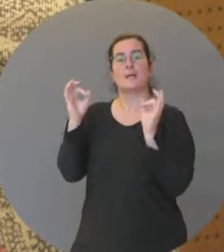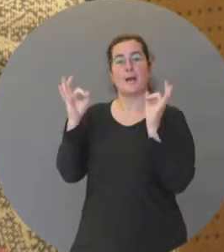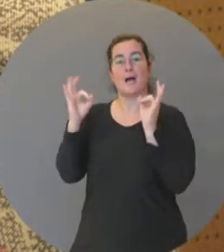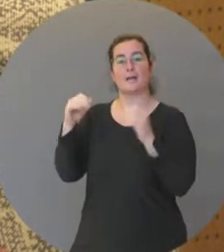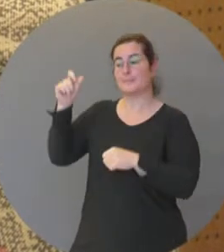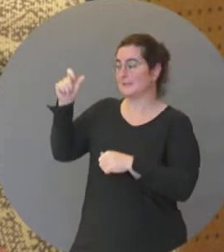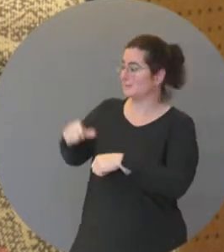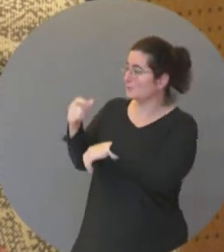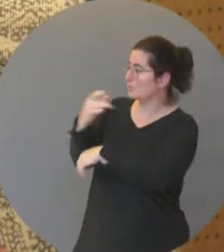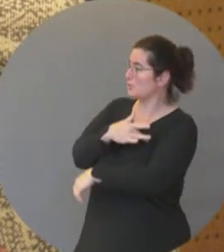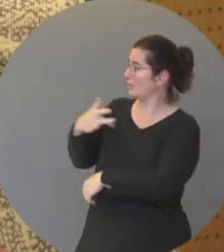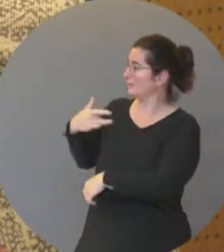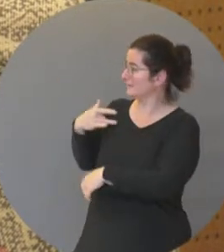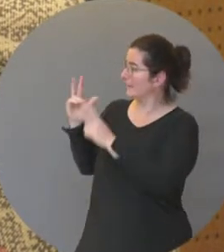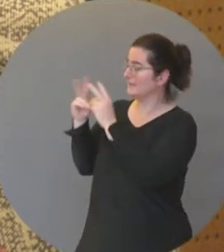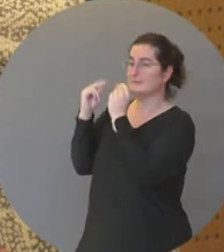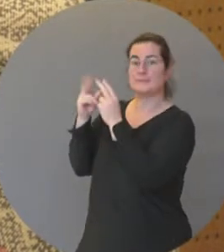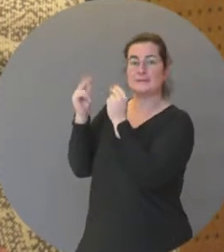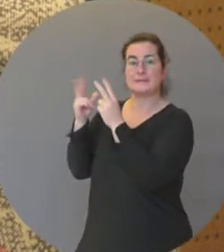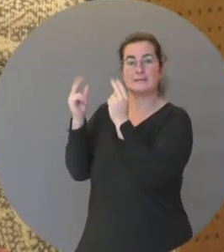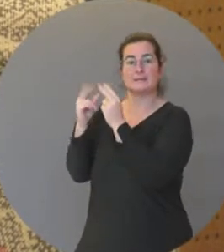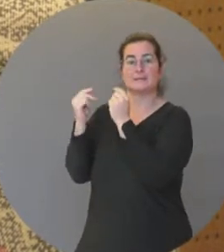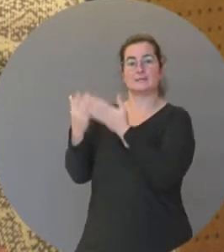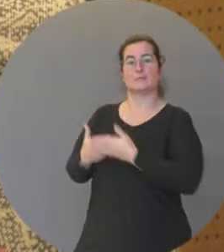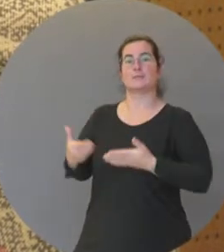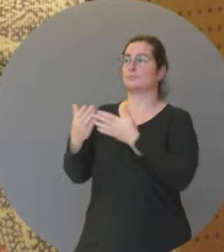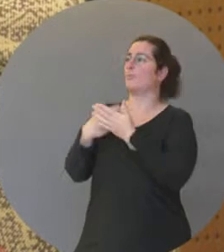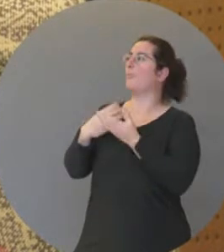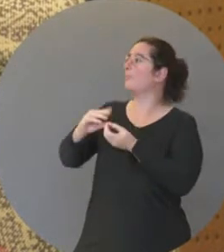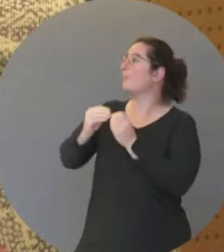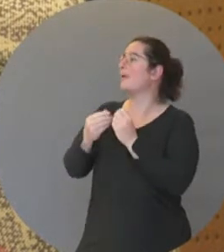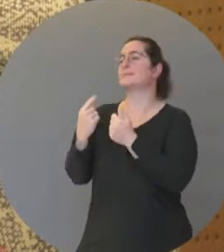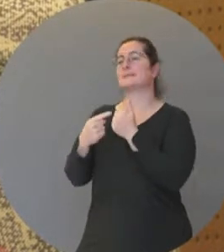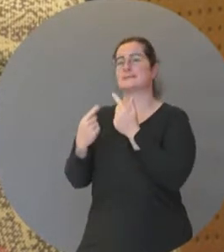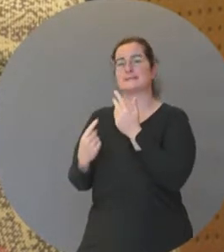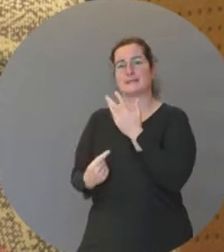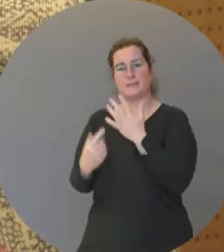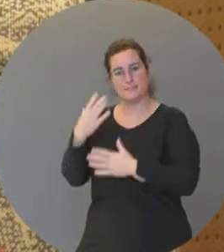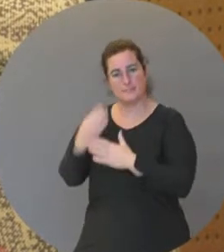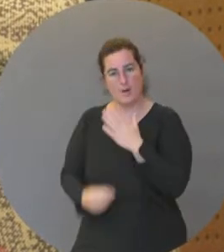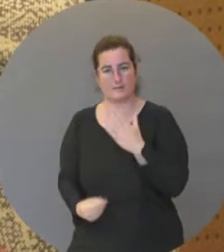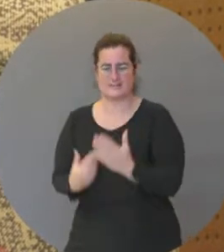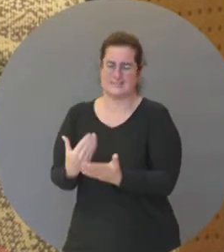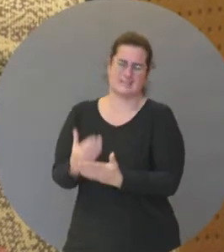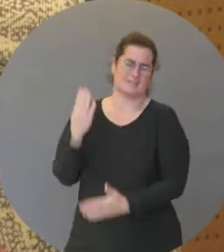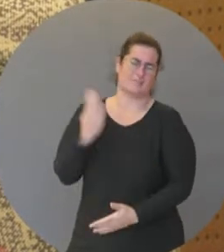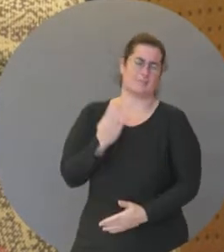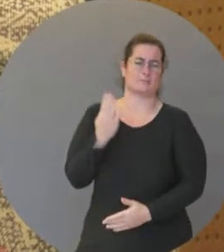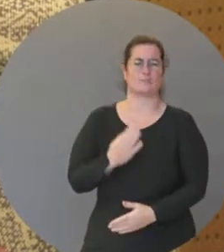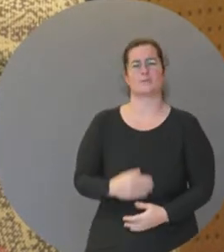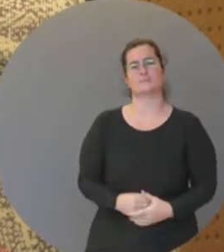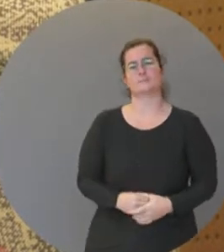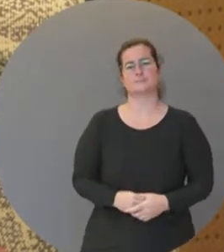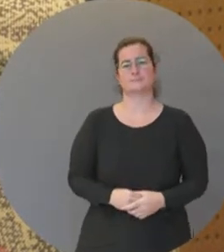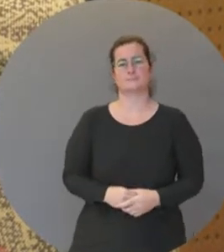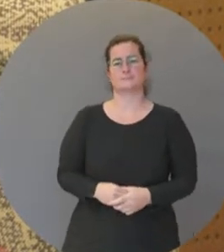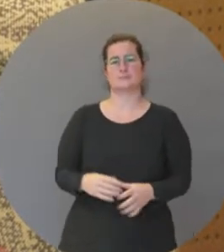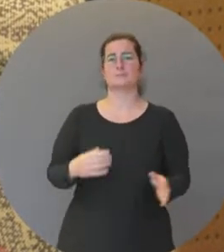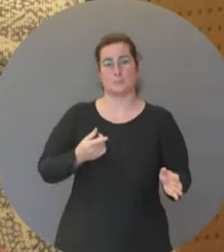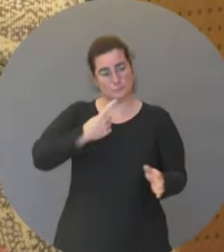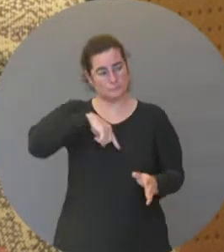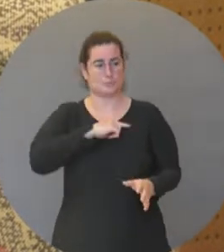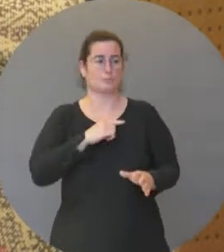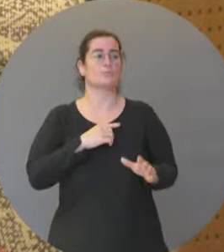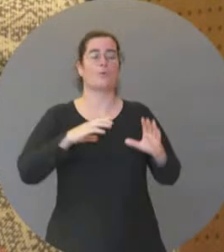nous accompagnent et qui peuvent nous aider sur certaines problématiques et ça il y en a vraiment cruellement besoin donc nous soutenons le groupe